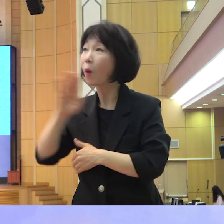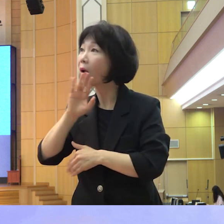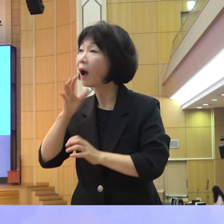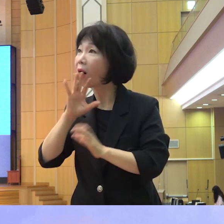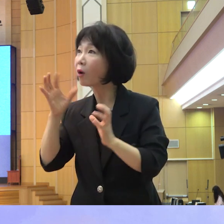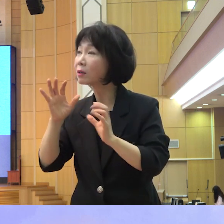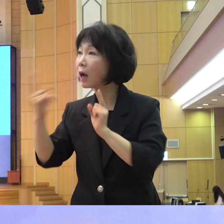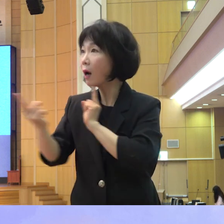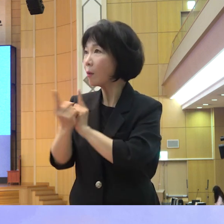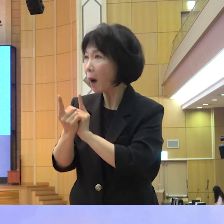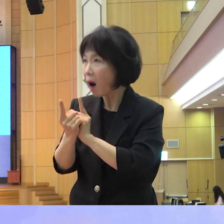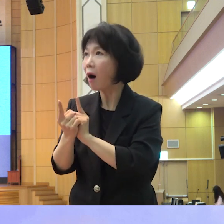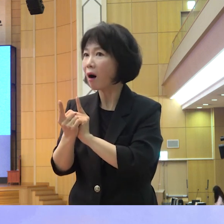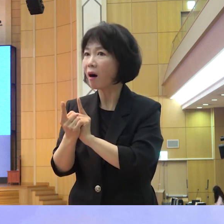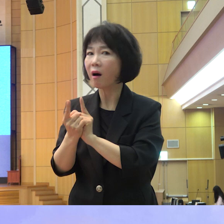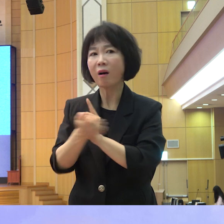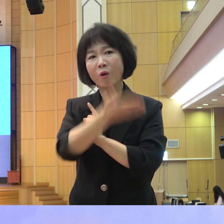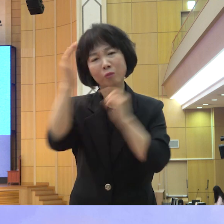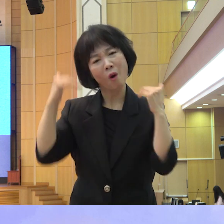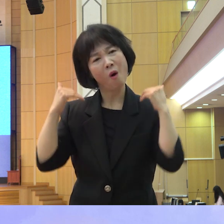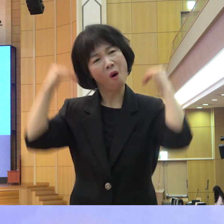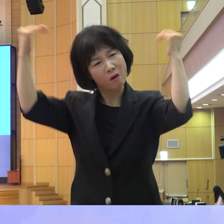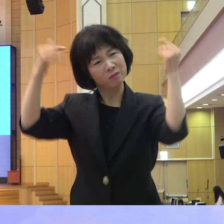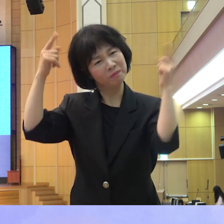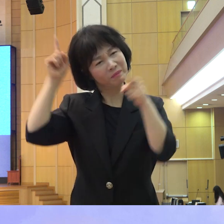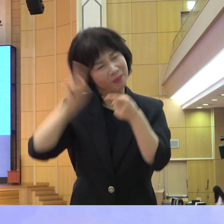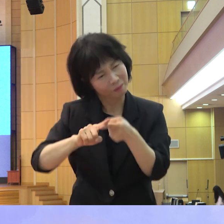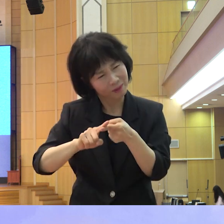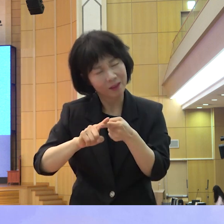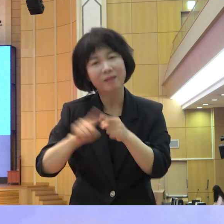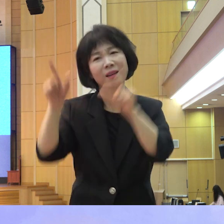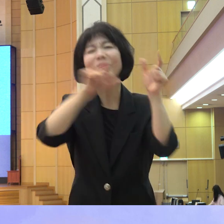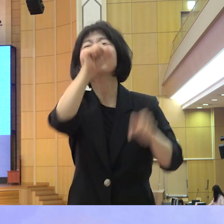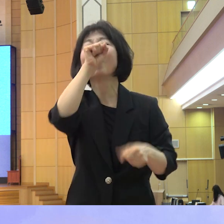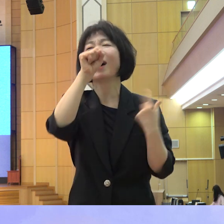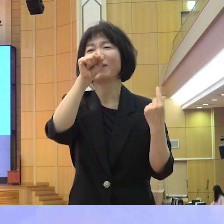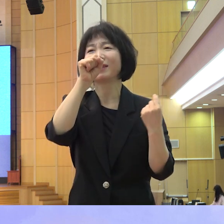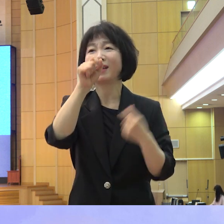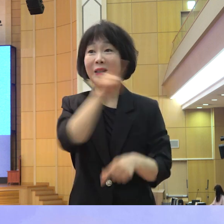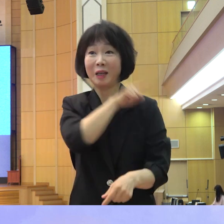맞이해서 이런 어른이 되셨으면 좋겠어요. 첫 번째 뭐냐?